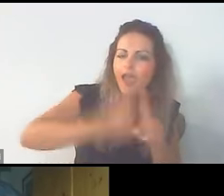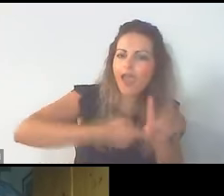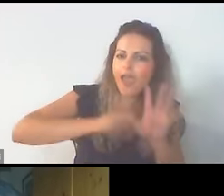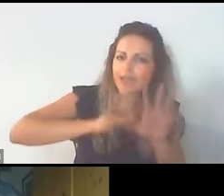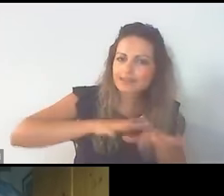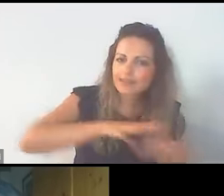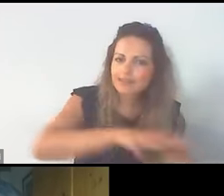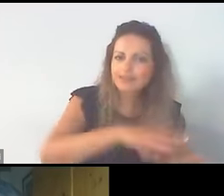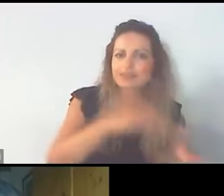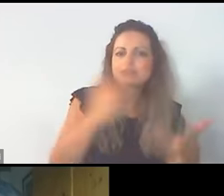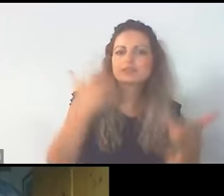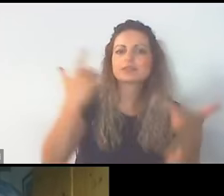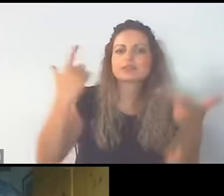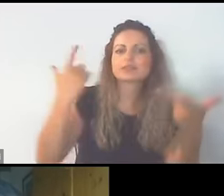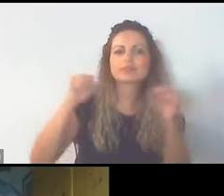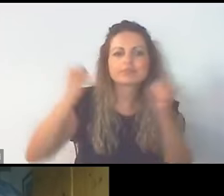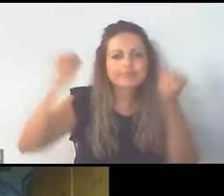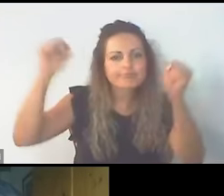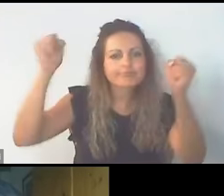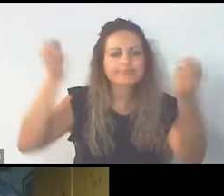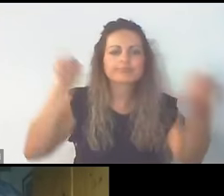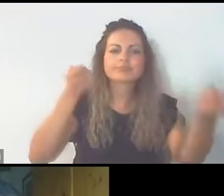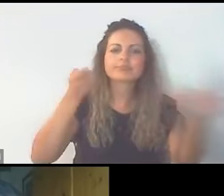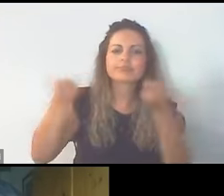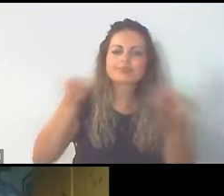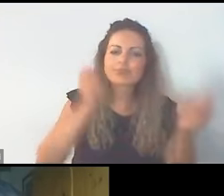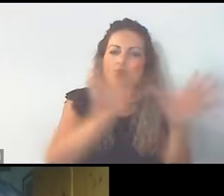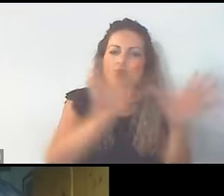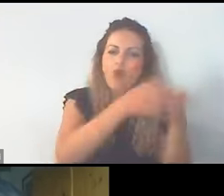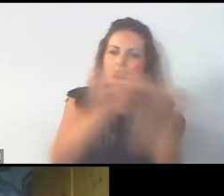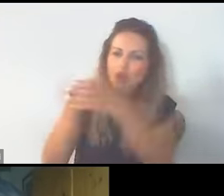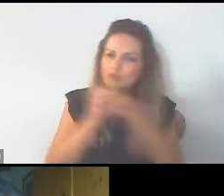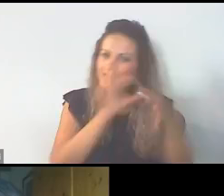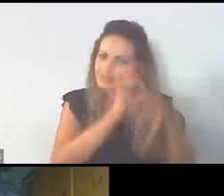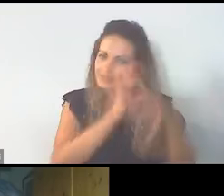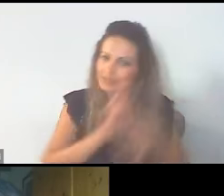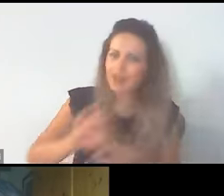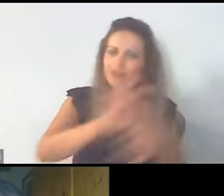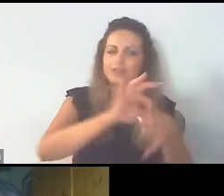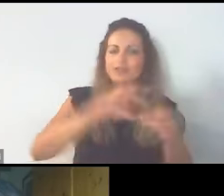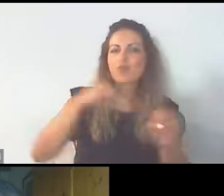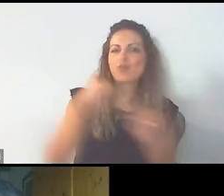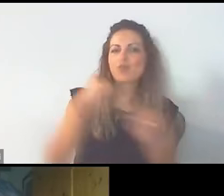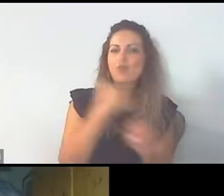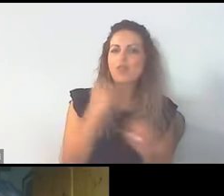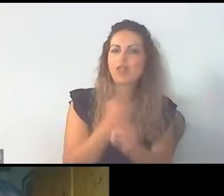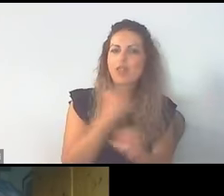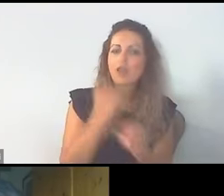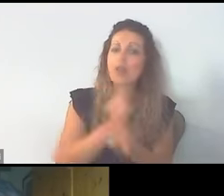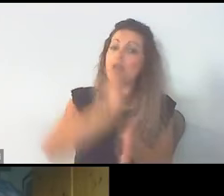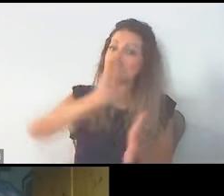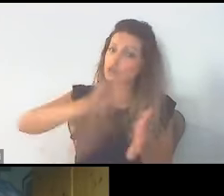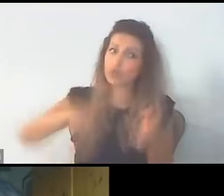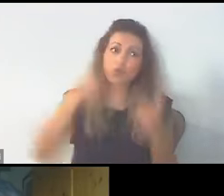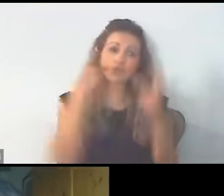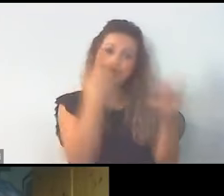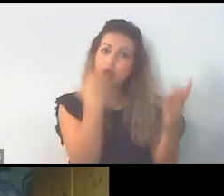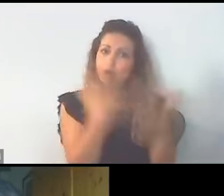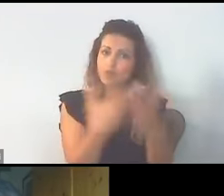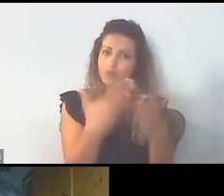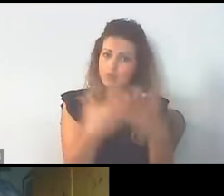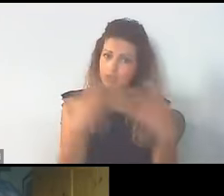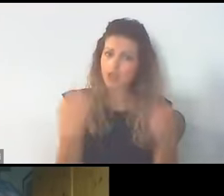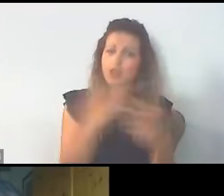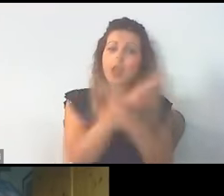η συνεργατική δουλειά μεταξύ όλων μας στην πραγματικότητα μπορεί να έχει ένα πραγματικό αποτέλεσμα και μάλιστα που να σηματοδοτεί